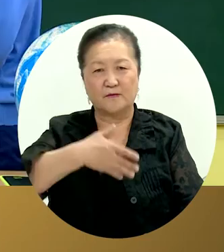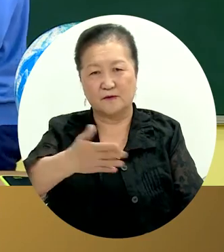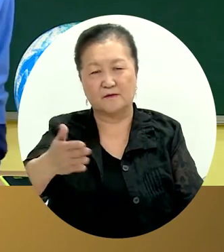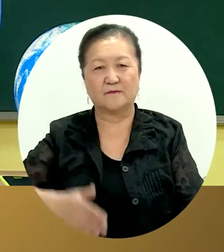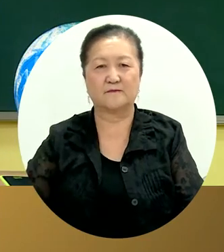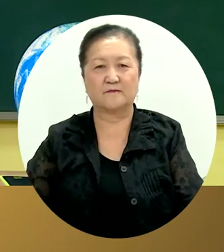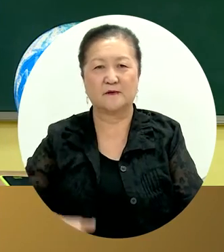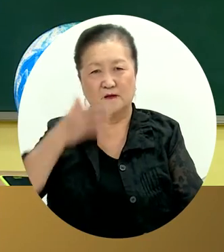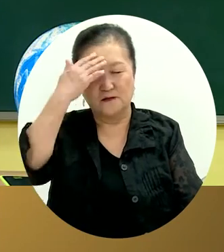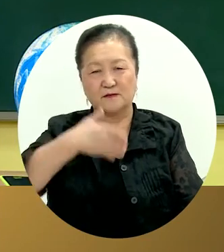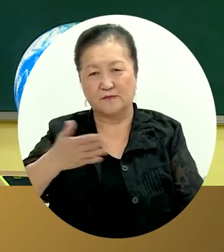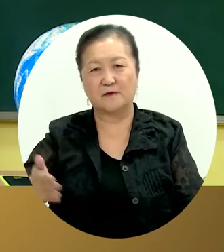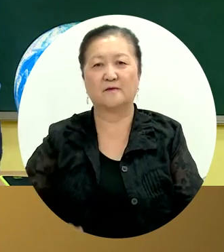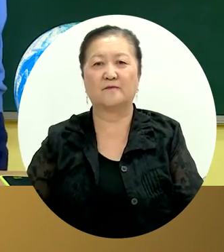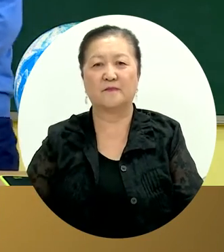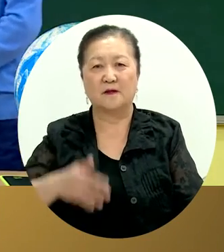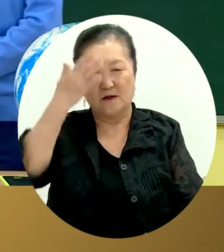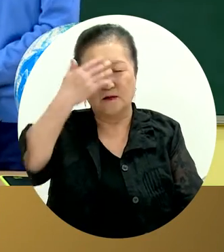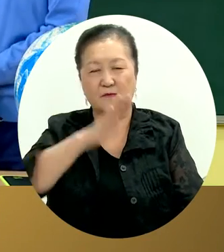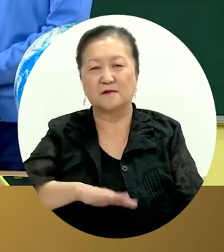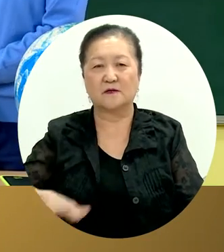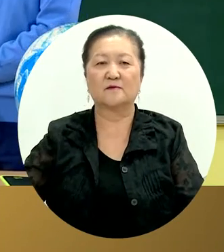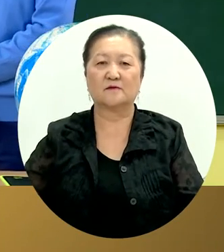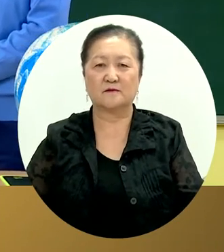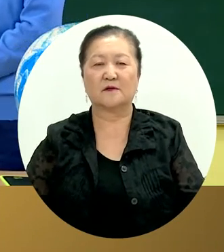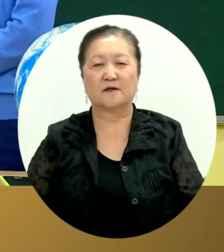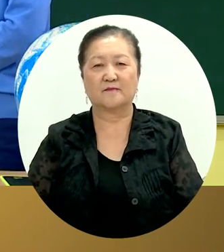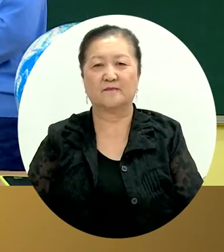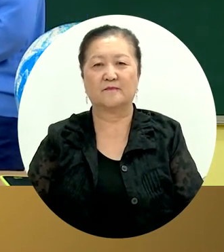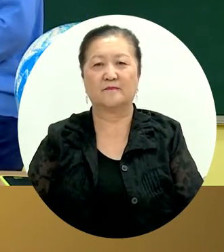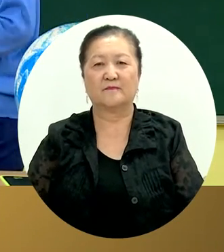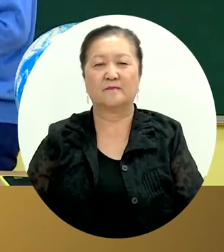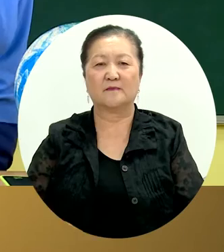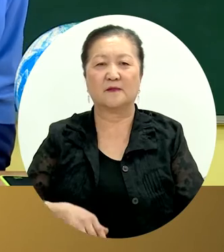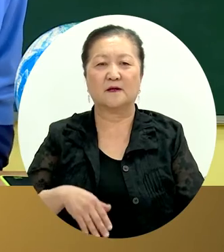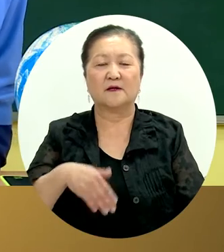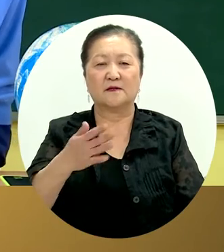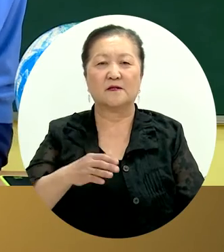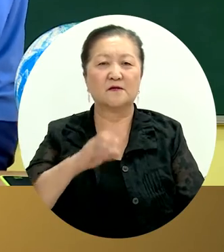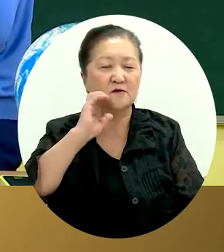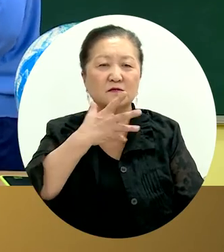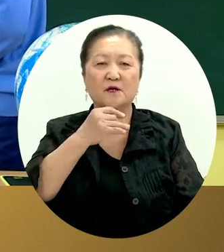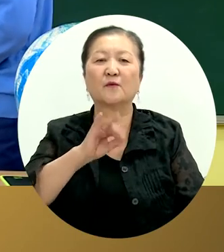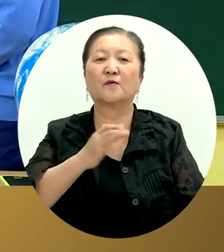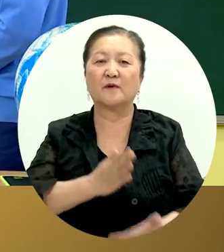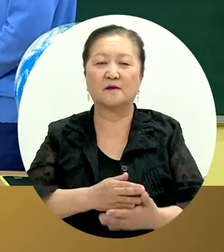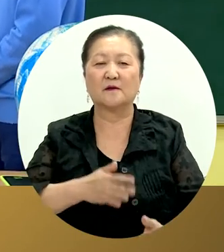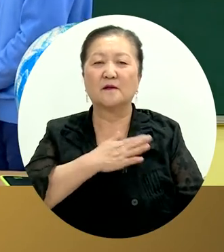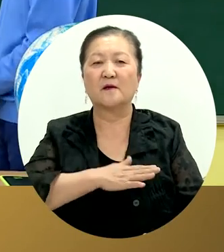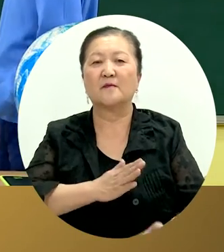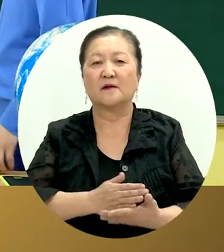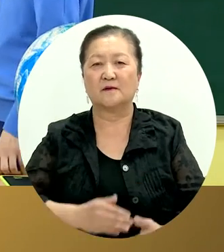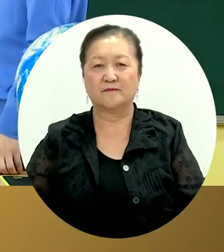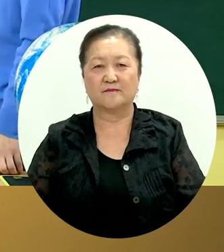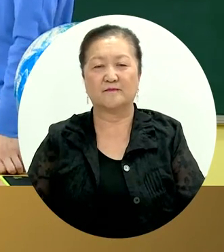За сайн байна уу? Сайн байна уу? За сайн байцгаана уу хүмүүдээ? Сайн байцгаана уу хүмүүдээ? За та нар ойрдоо сайн сайхан юу таанда? Оо тавинд